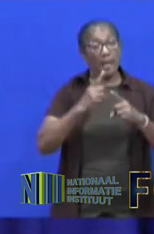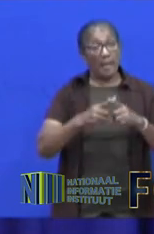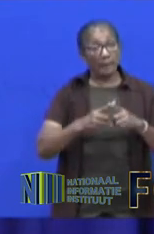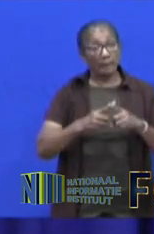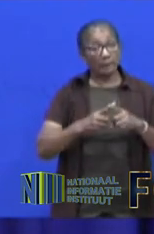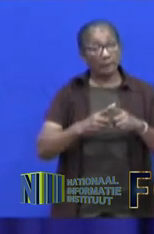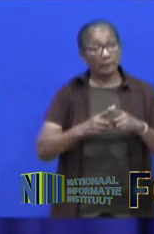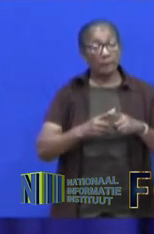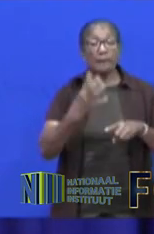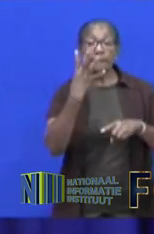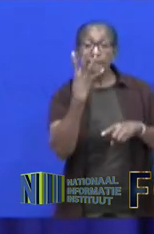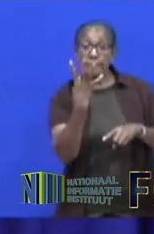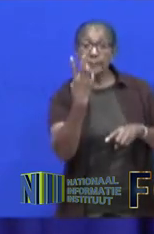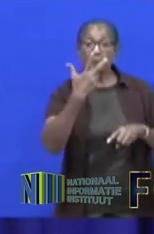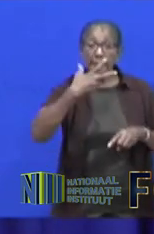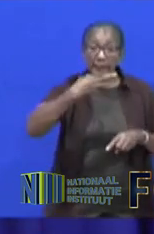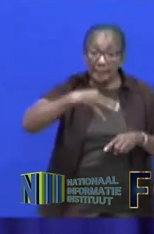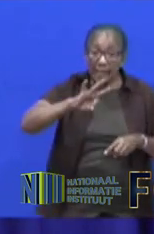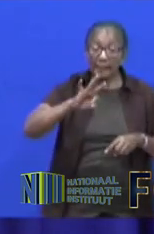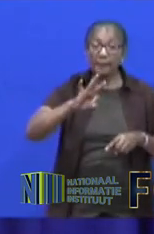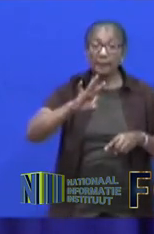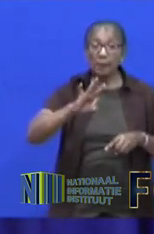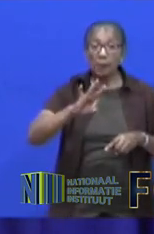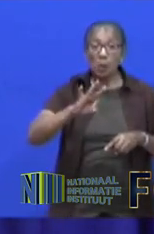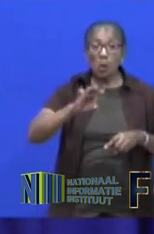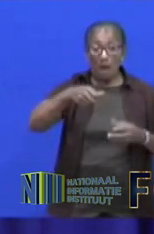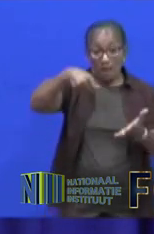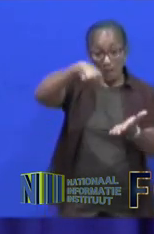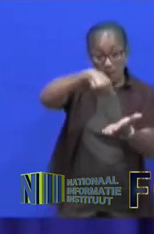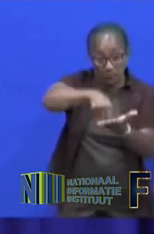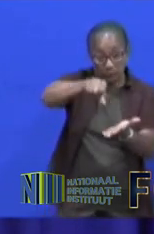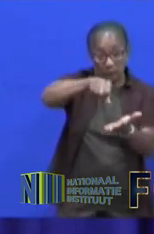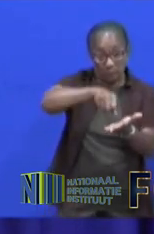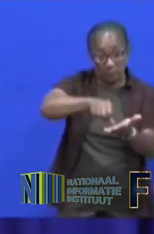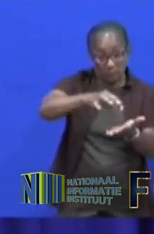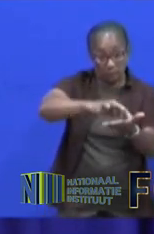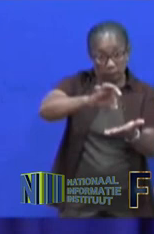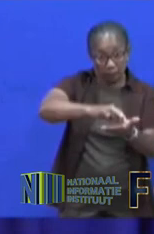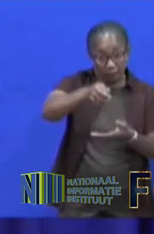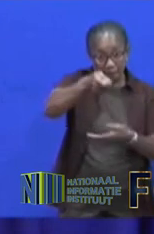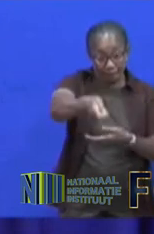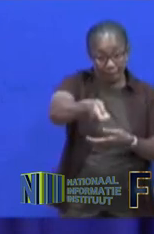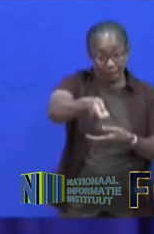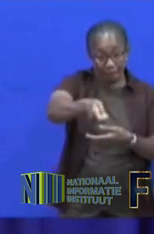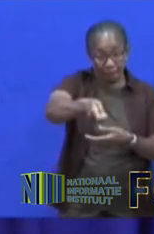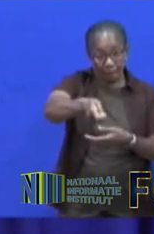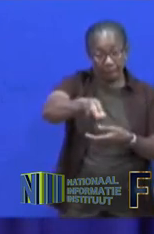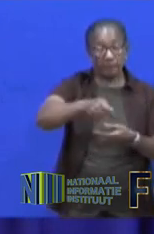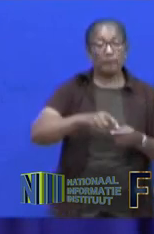en er zijn 34 boetes uitgeschreven.